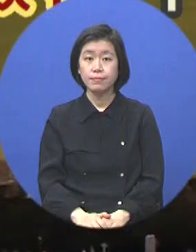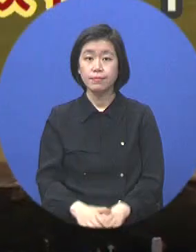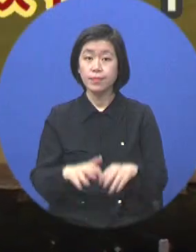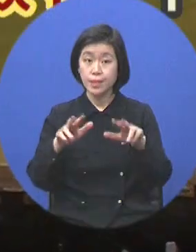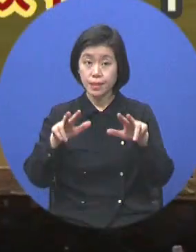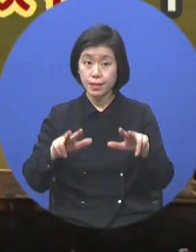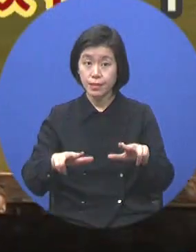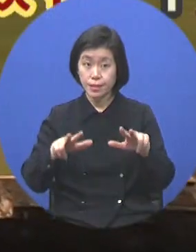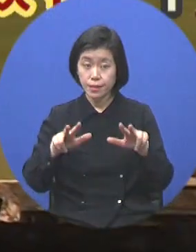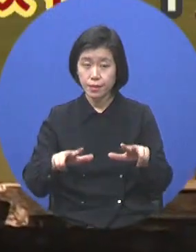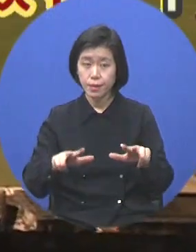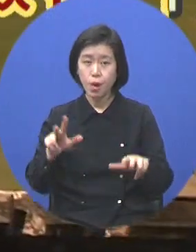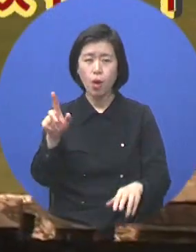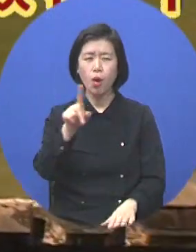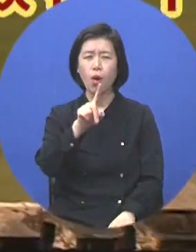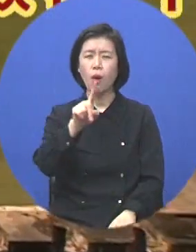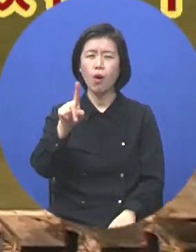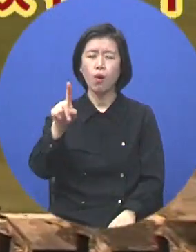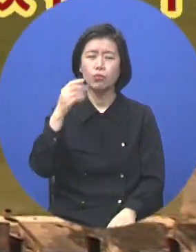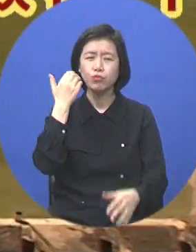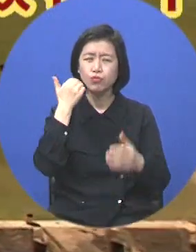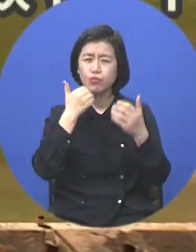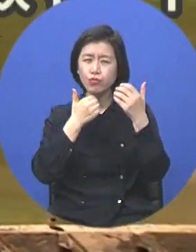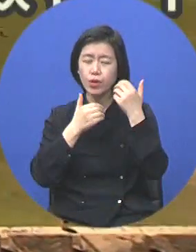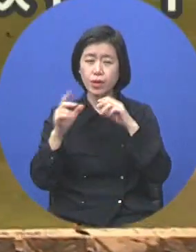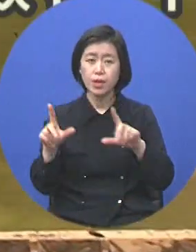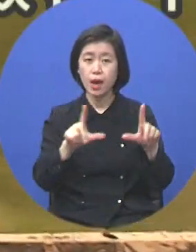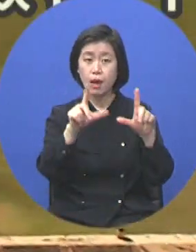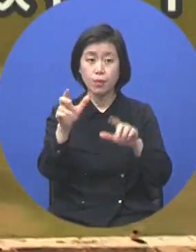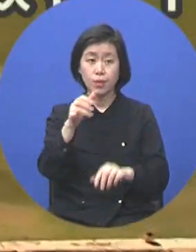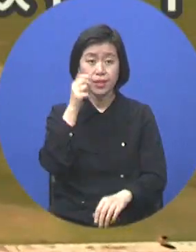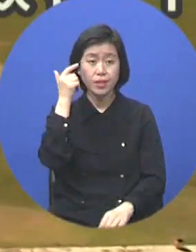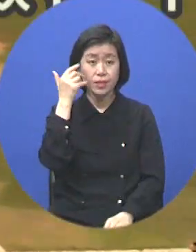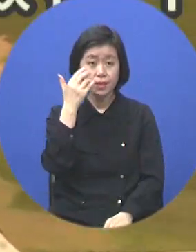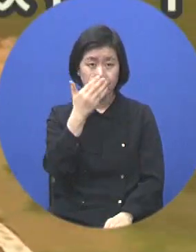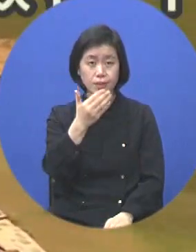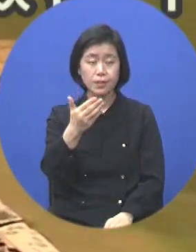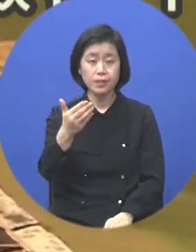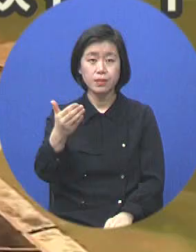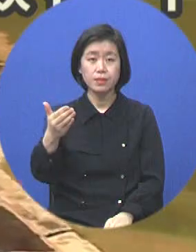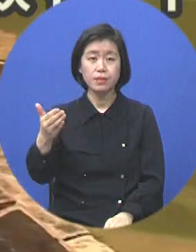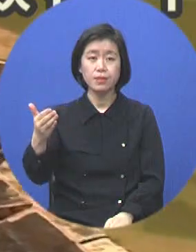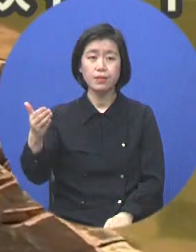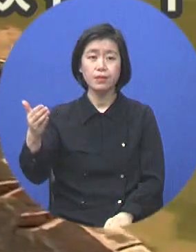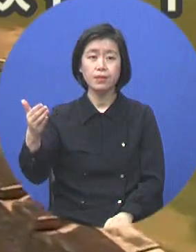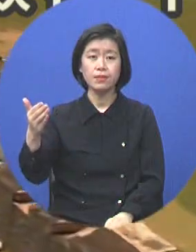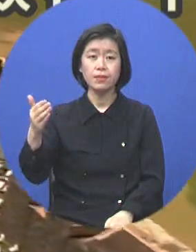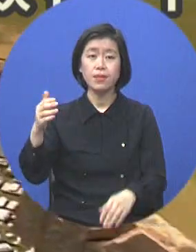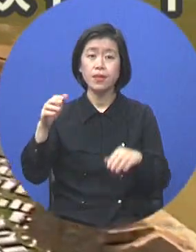지금은 어느 누가 살고 있는지